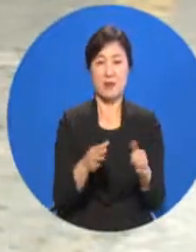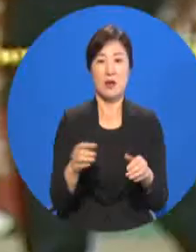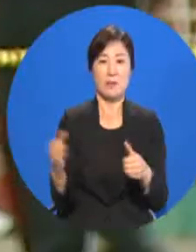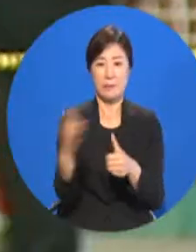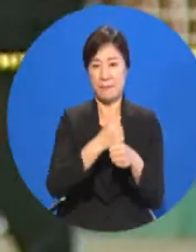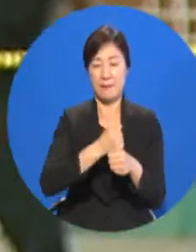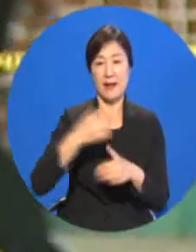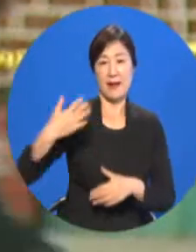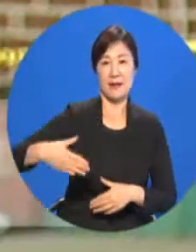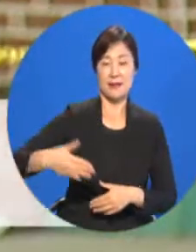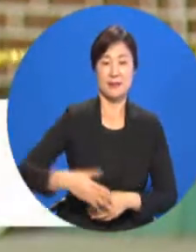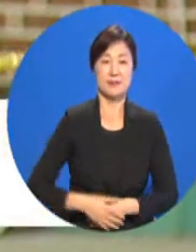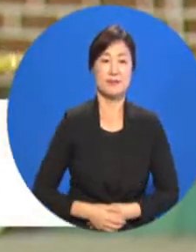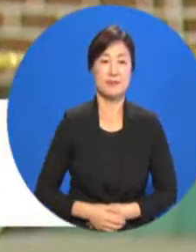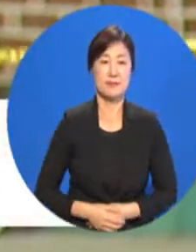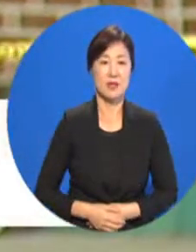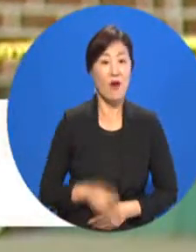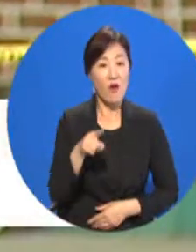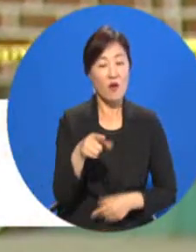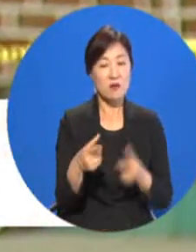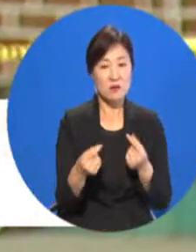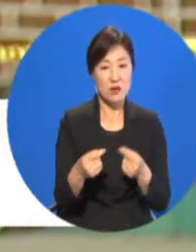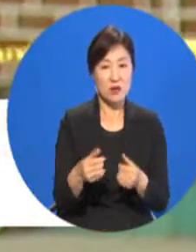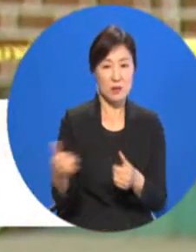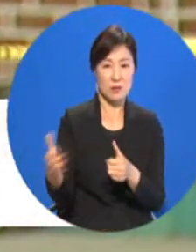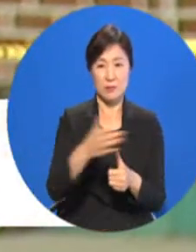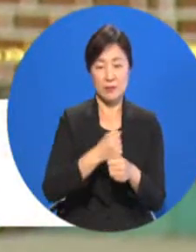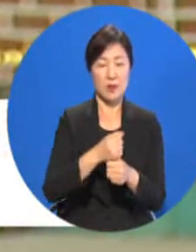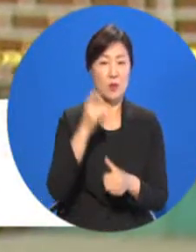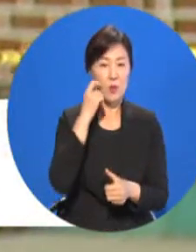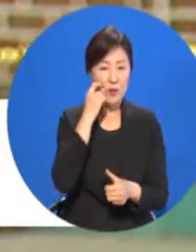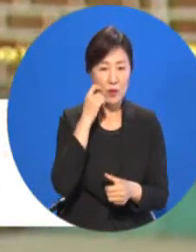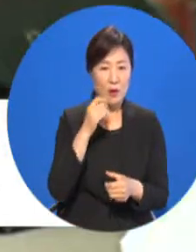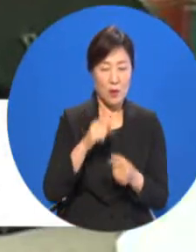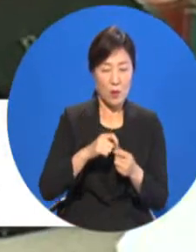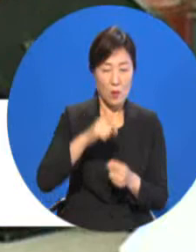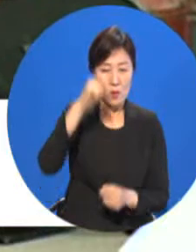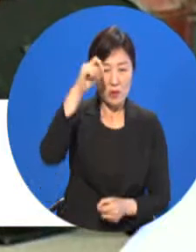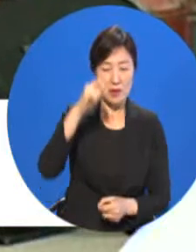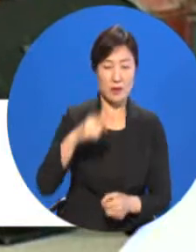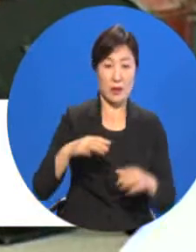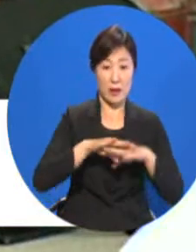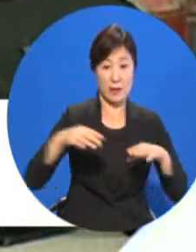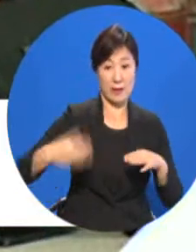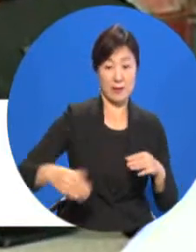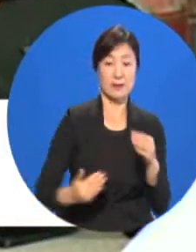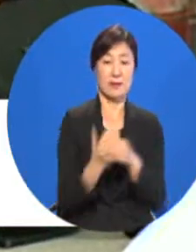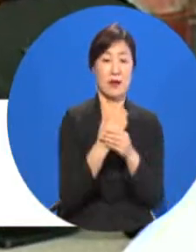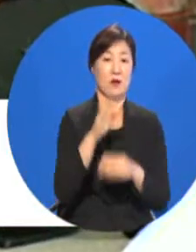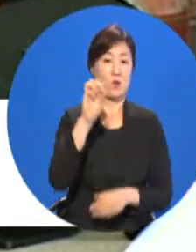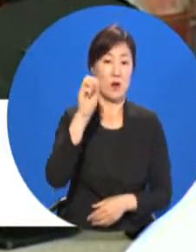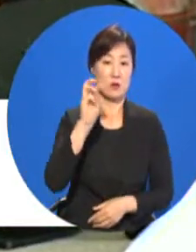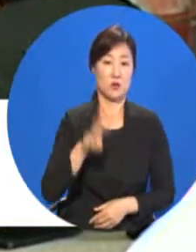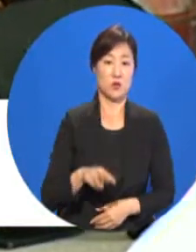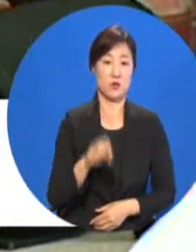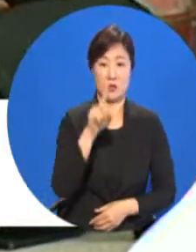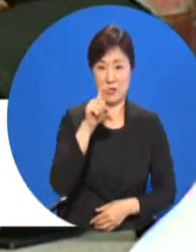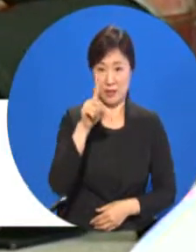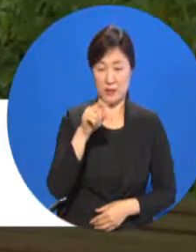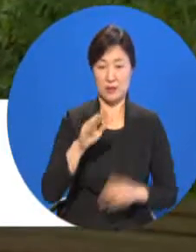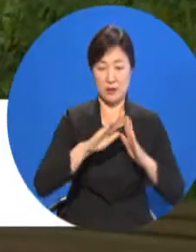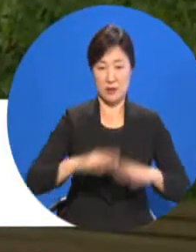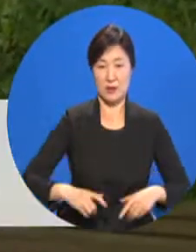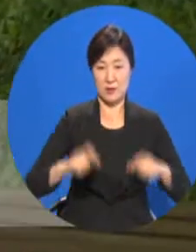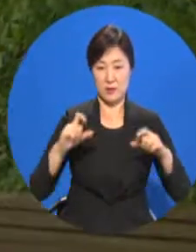있습니다. 이렇듯 아직까지도 범인을 잡지 못한 장기 미제 사건은 광주 11건, 전남은 7건에 이르고